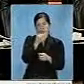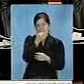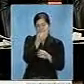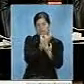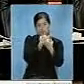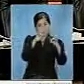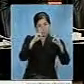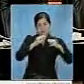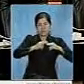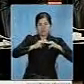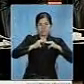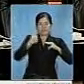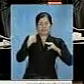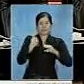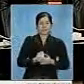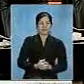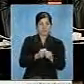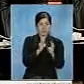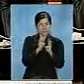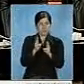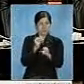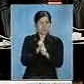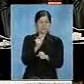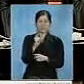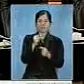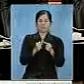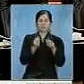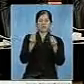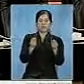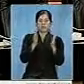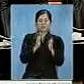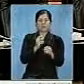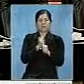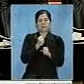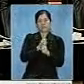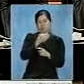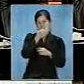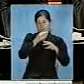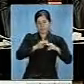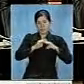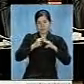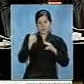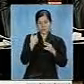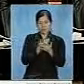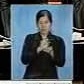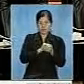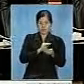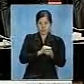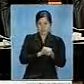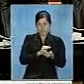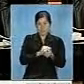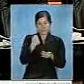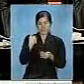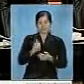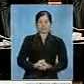มีลักษณะของทางเลือกที่จะให้ผู้ที่มีอาชีพอิสระเหล่านั้นมีการออมมีลักษณะของการที่จะให้รัฐบาล